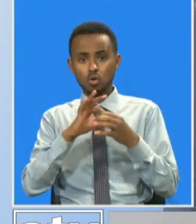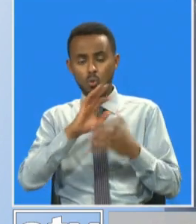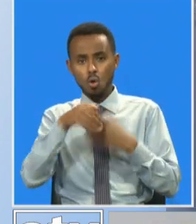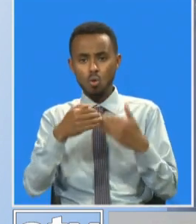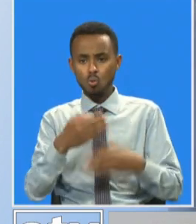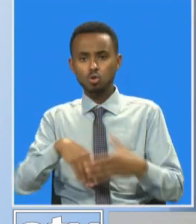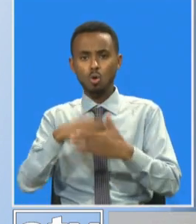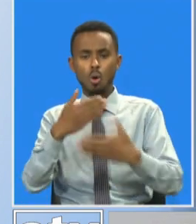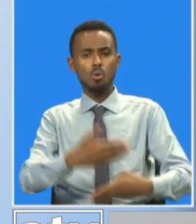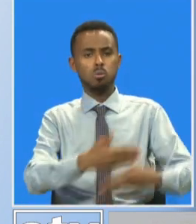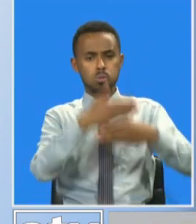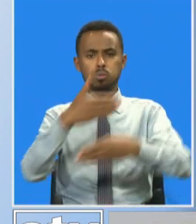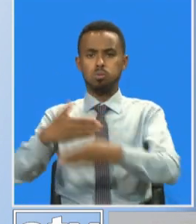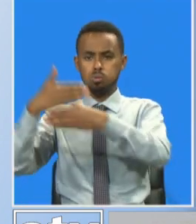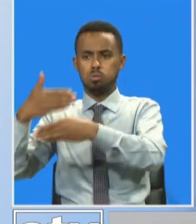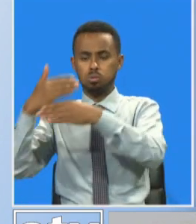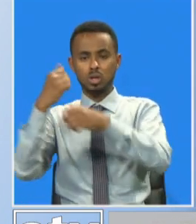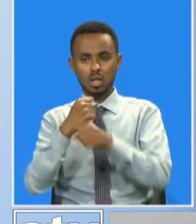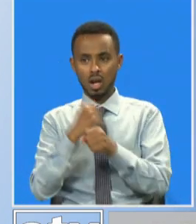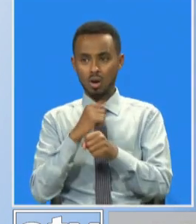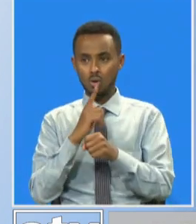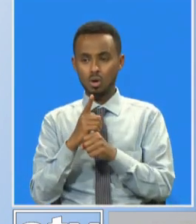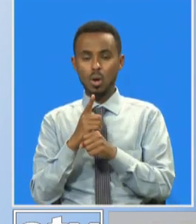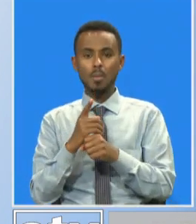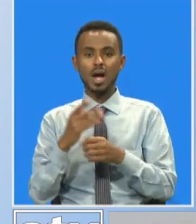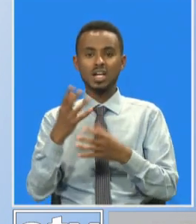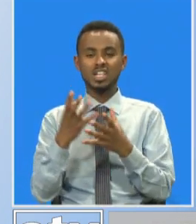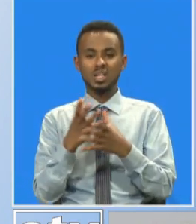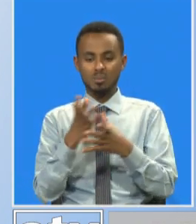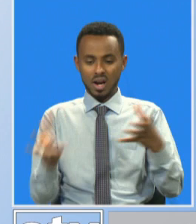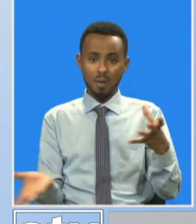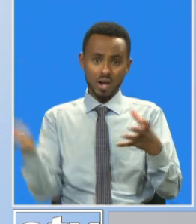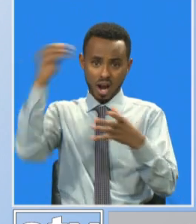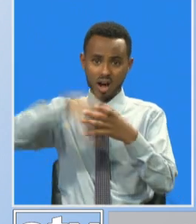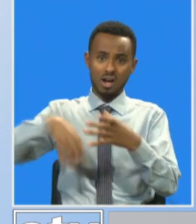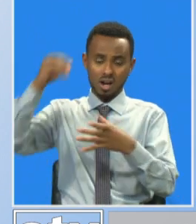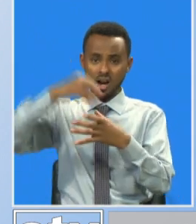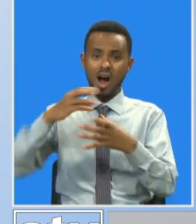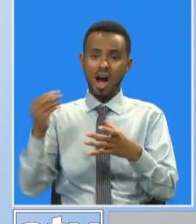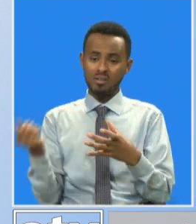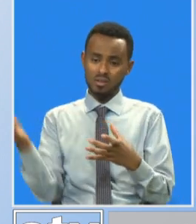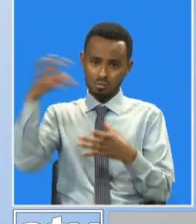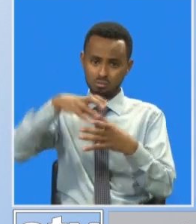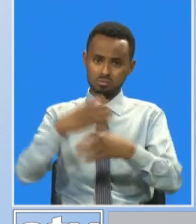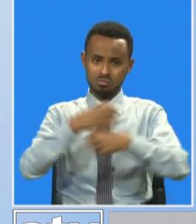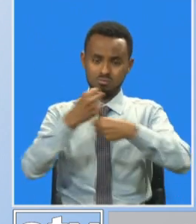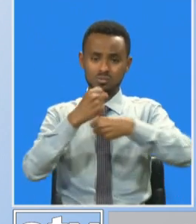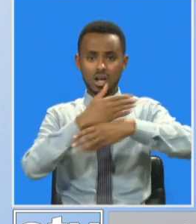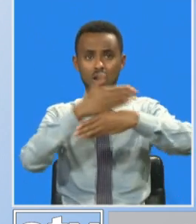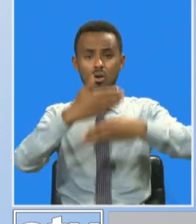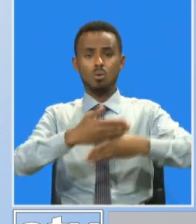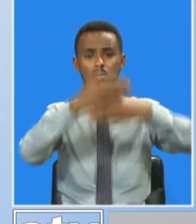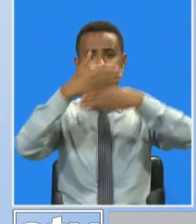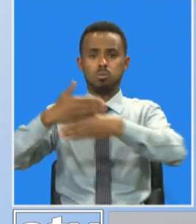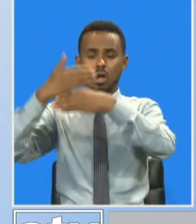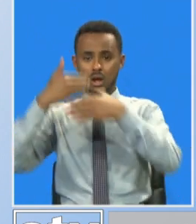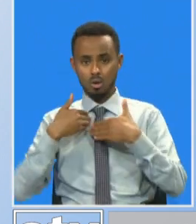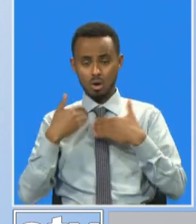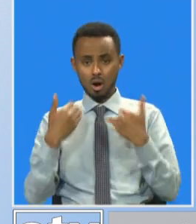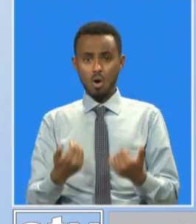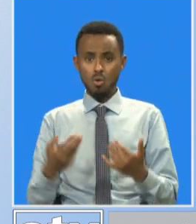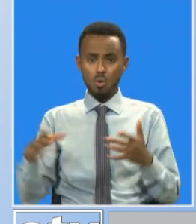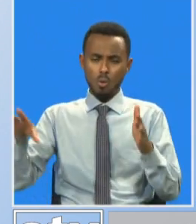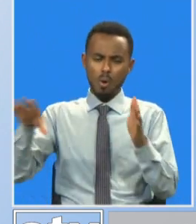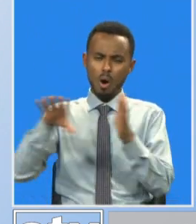ግድብ እየገደበ ነው። በእንትን በማዳበሪያ አፈር እየሞላ ግድብ እየተገደበ ነው ያለው። ዶንዝ በአሁን ሰዓት